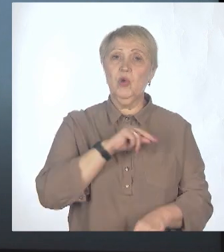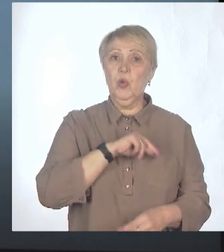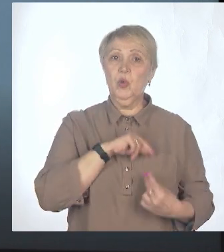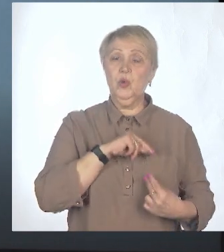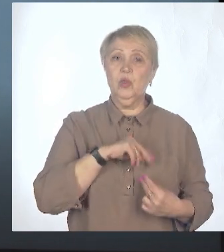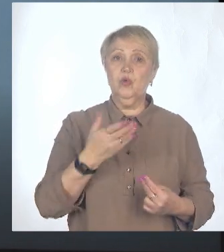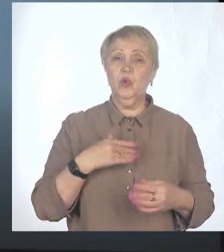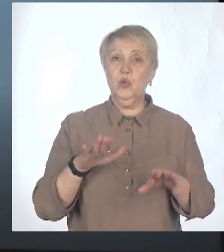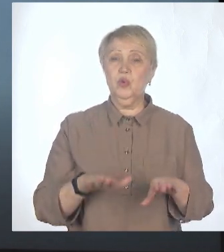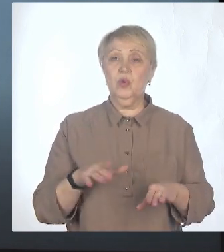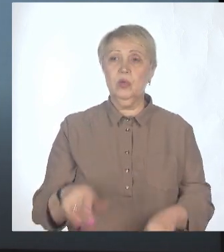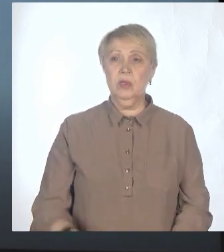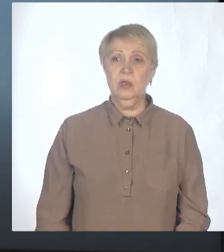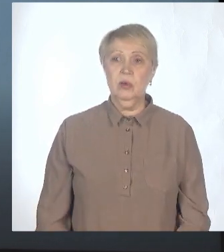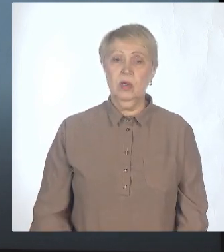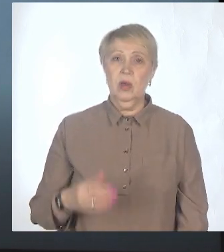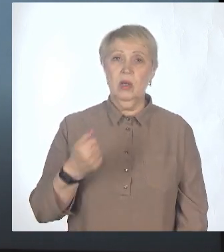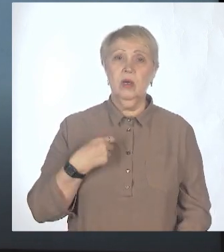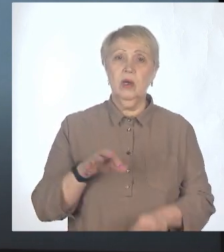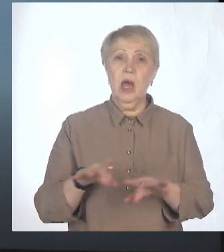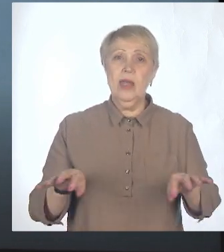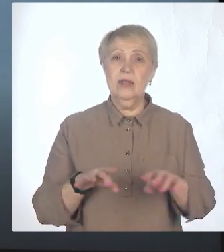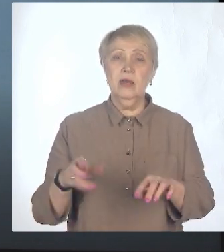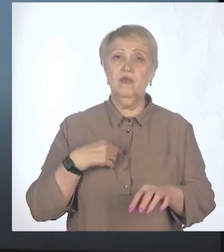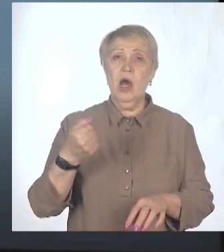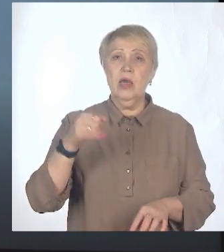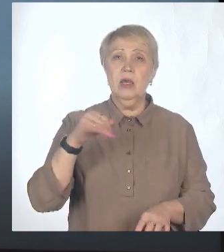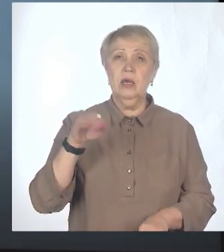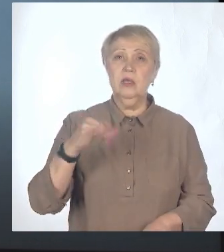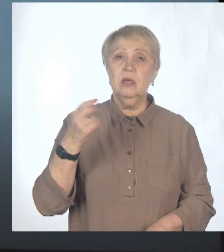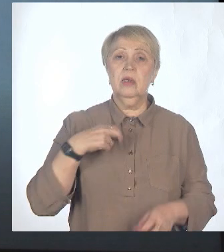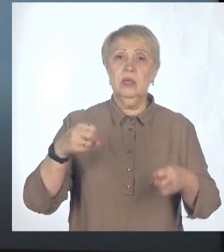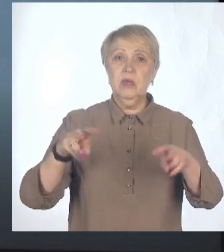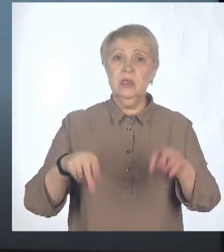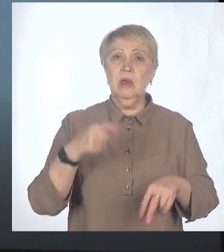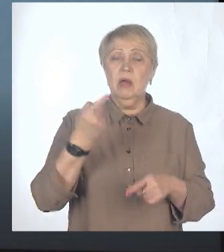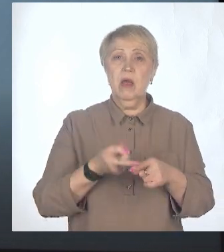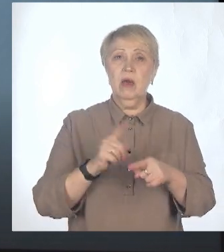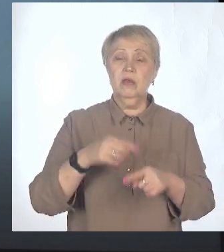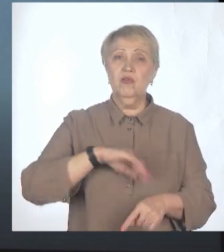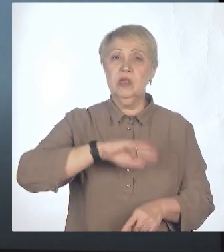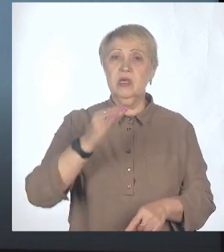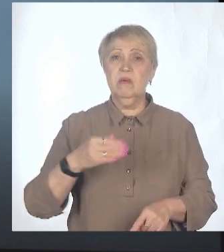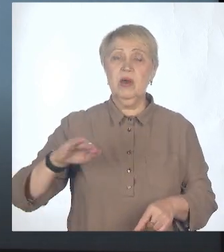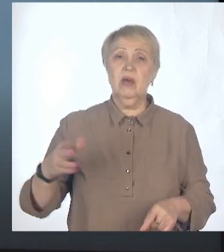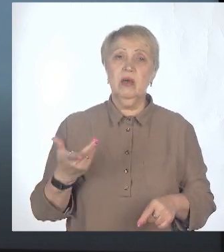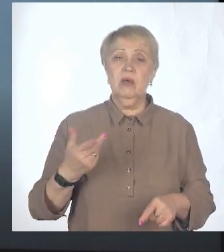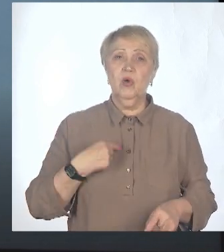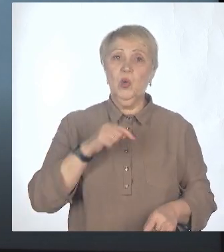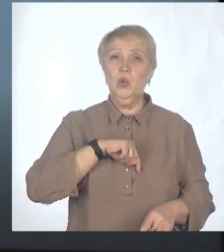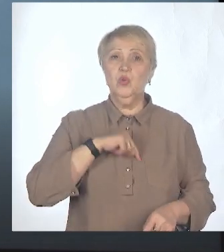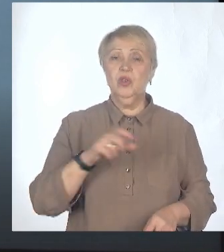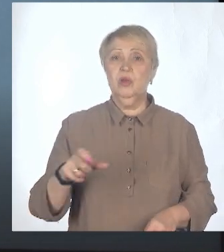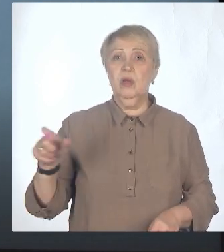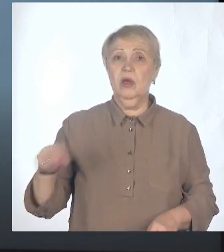своего работодателя за пределами. То есть IT-специалист все-таки это более гибкая сущность, и